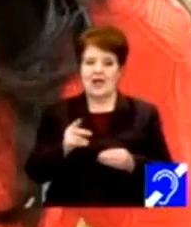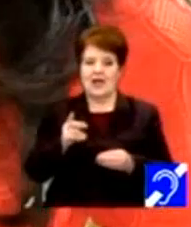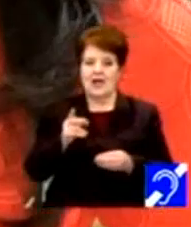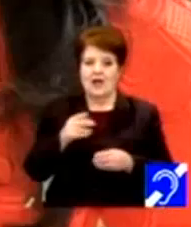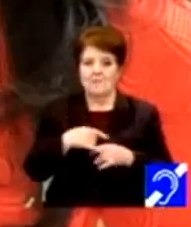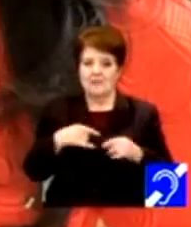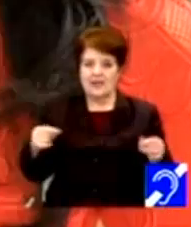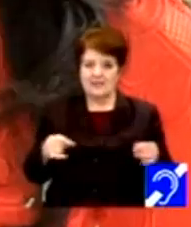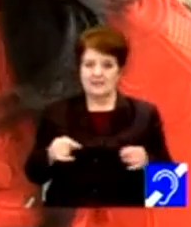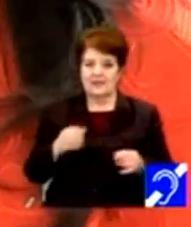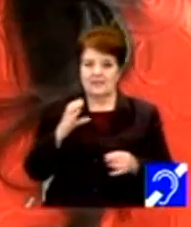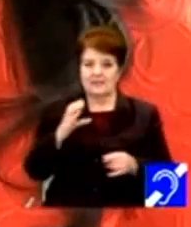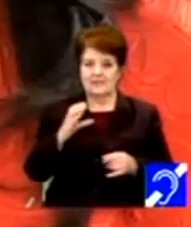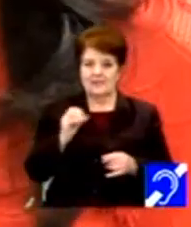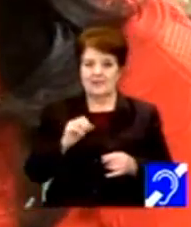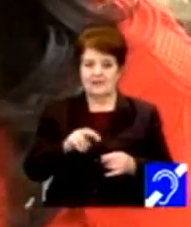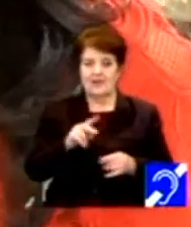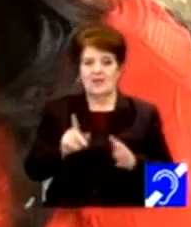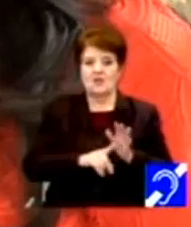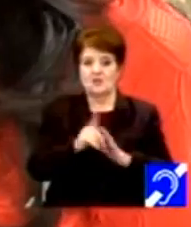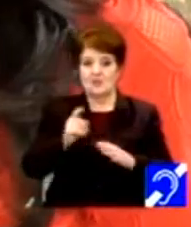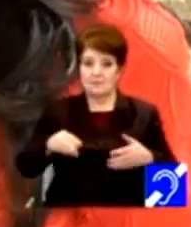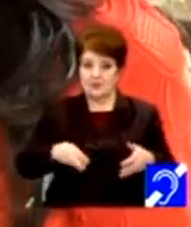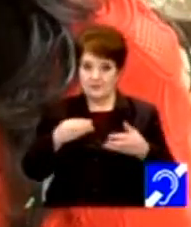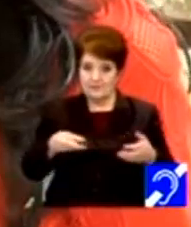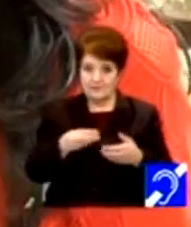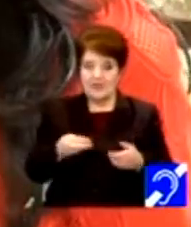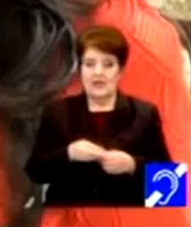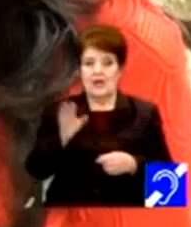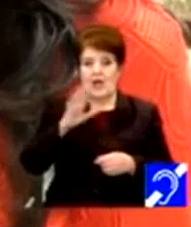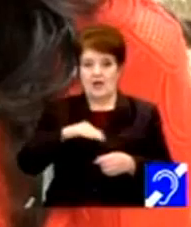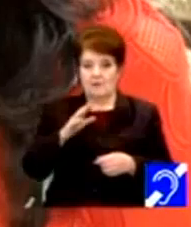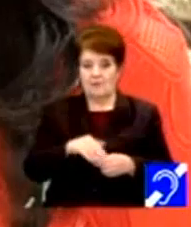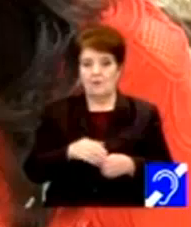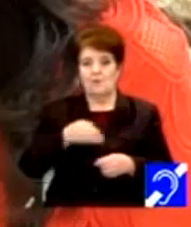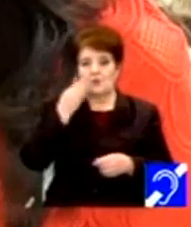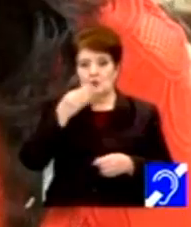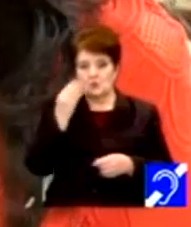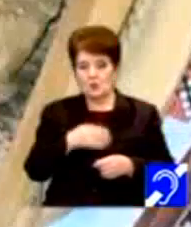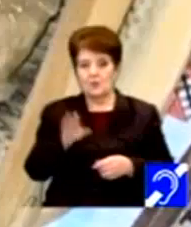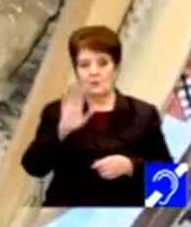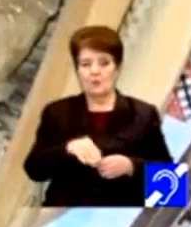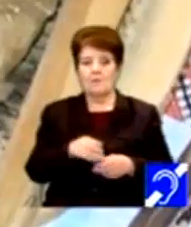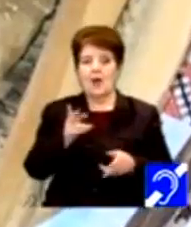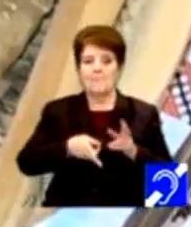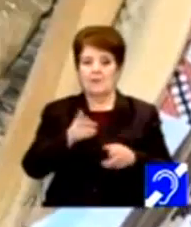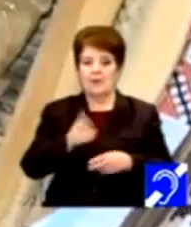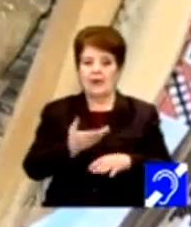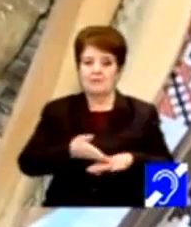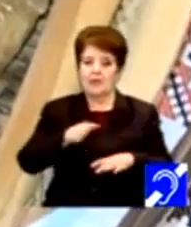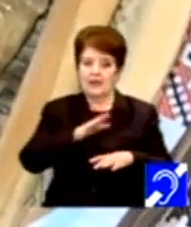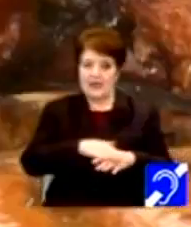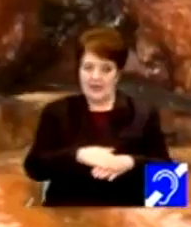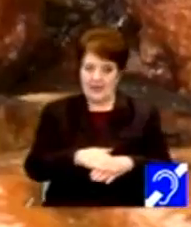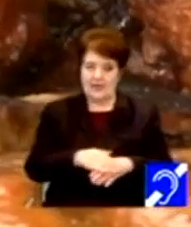festive. Începem cu preparate ușoare, cu salate, cu supe și apoi trecem la cantități mici de preparate mai grele. Nu asociem la